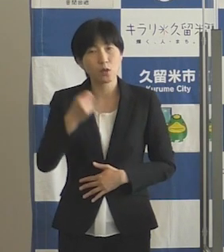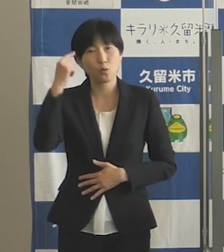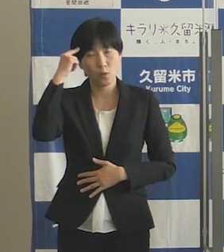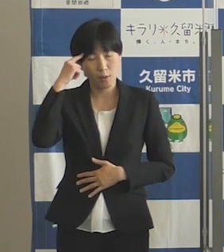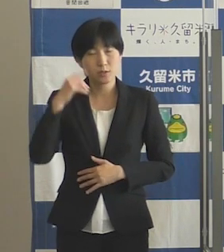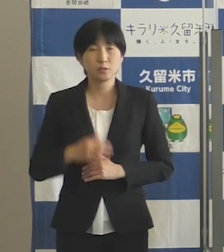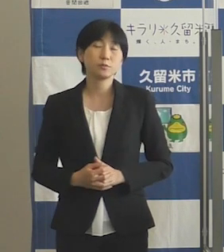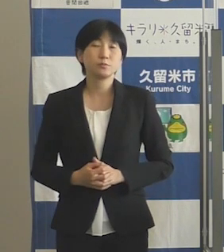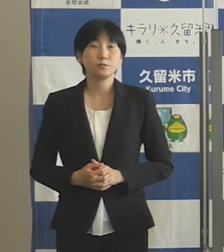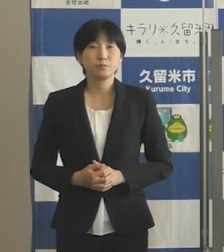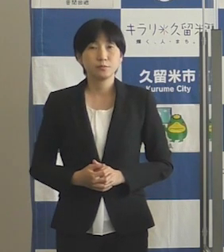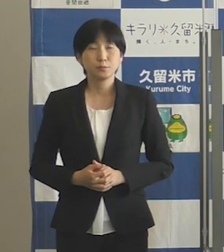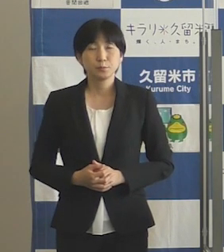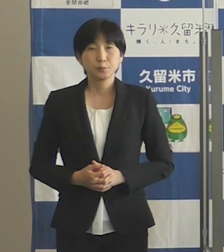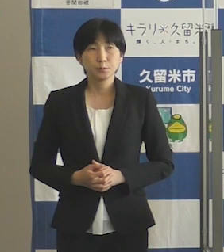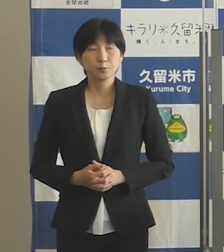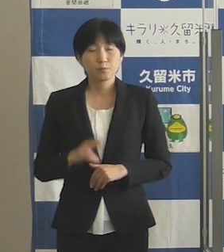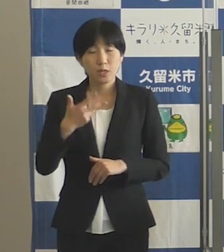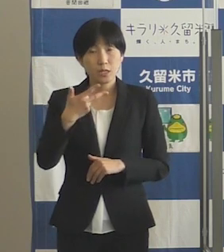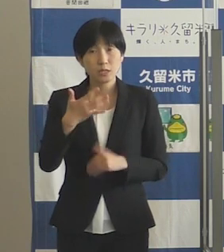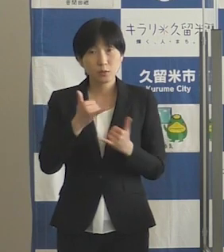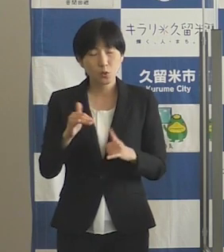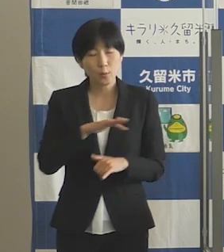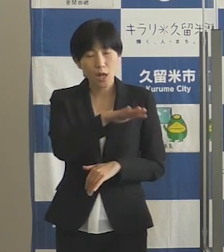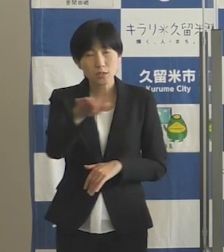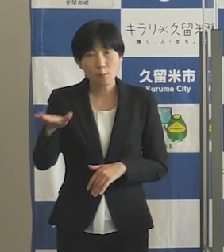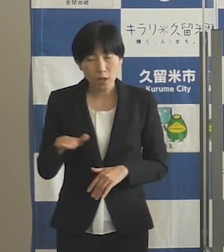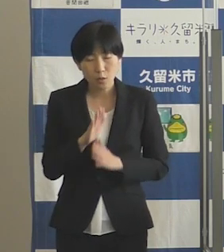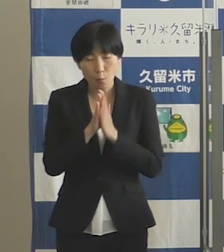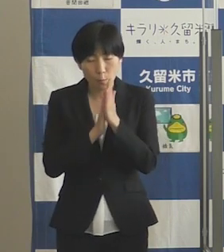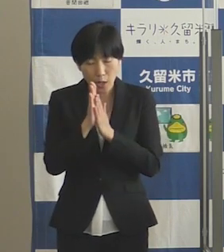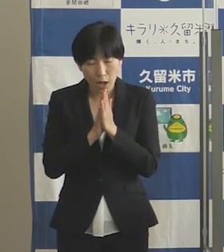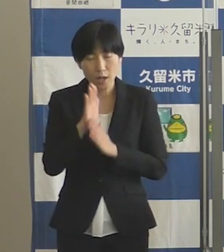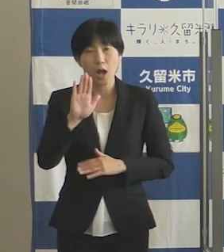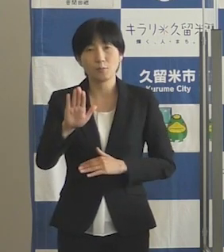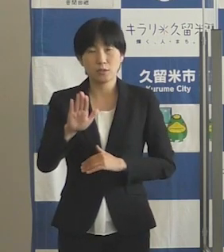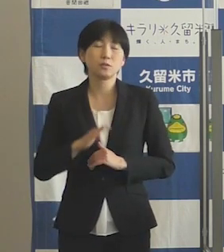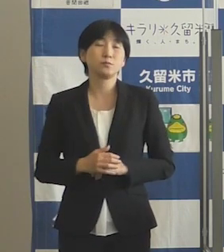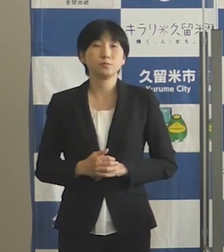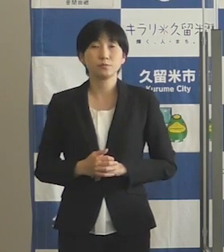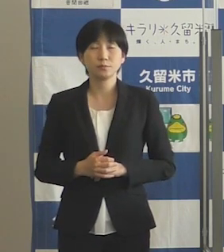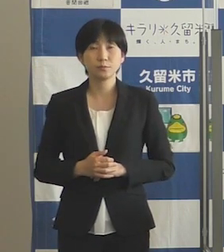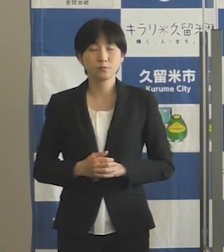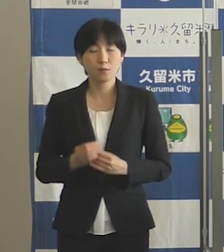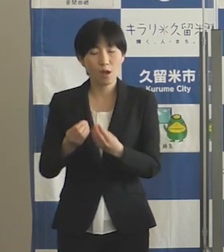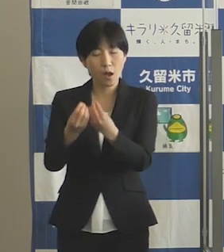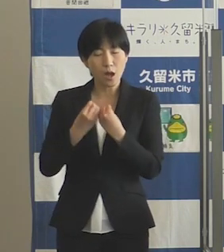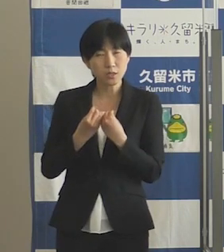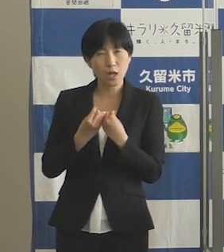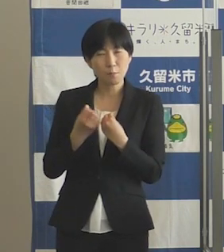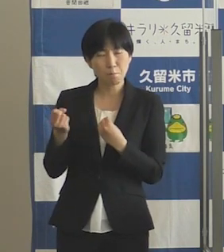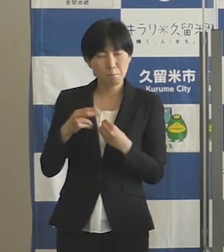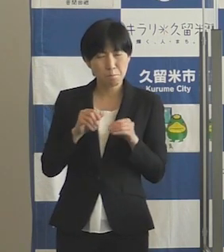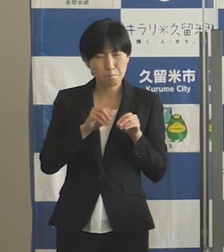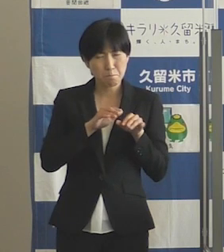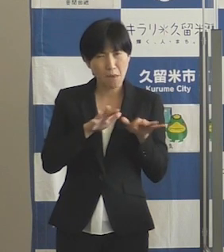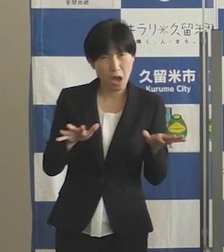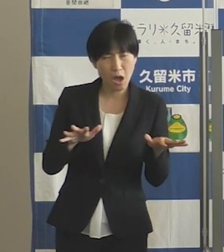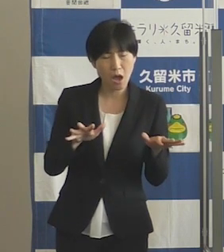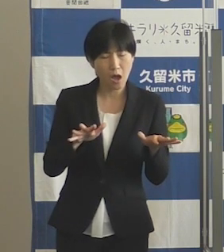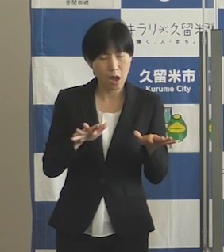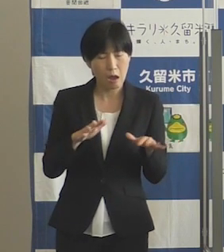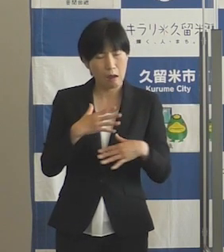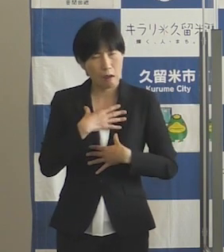。市民の皆様へのお願いがあります。感染再拡大は懸念されます